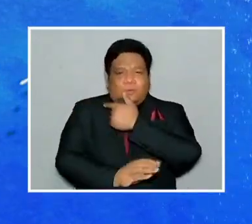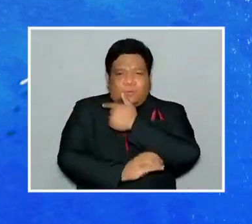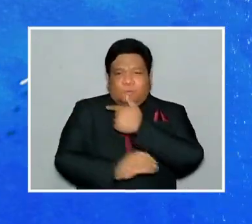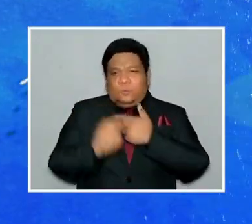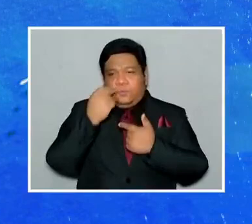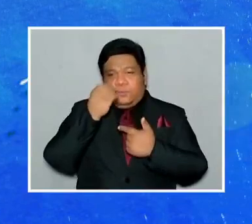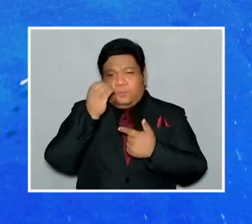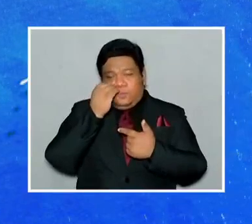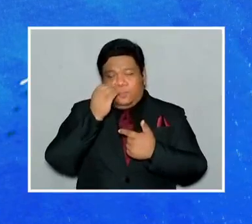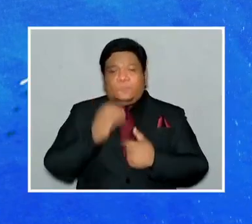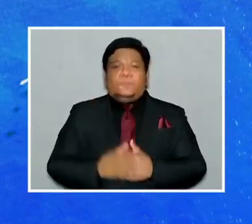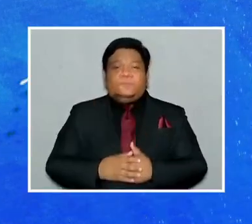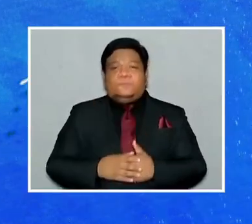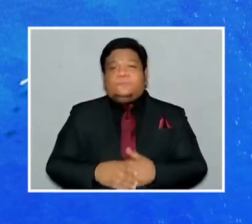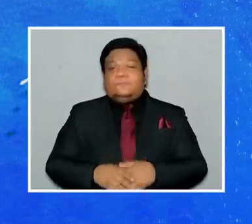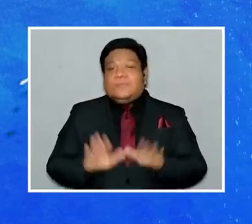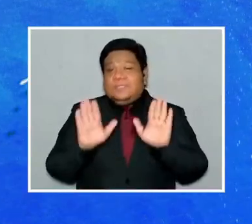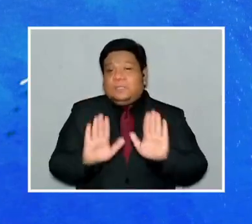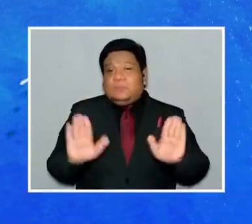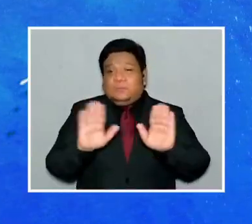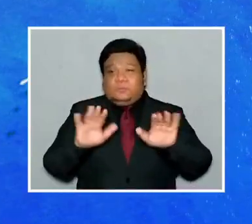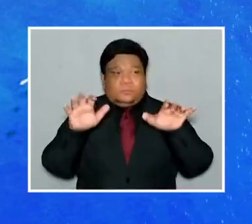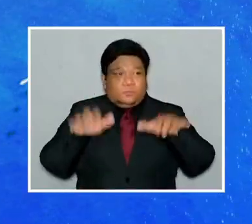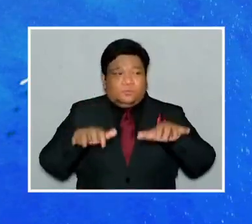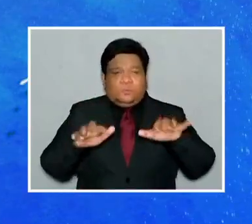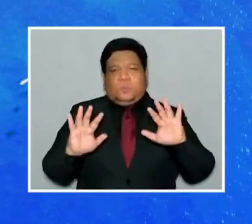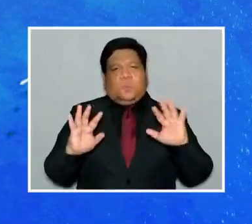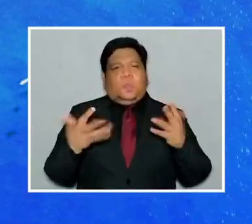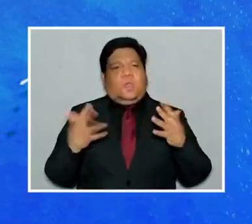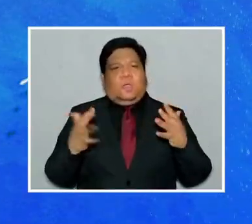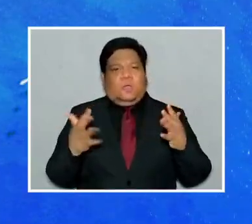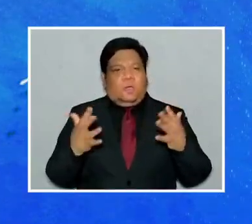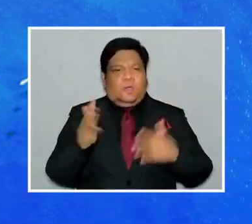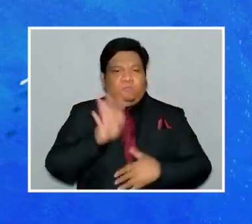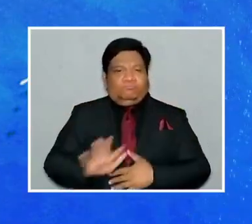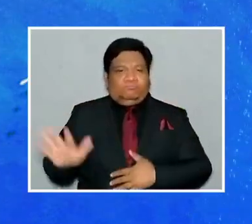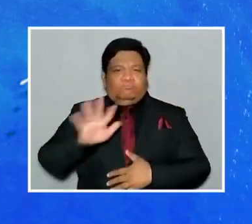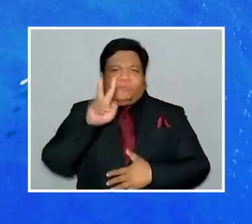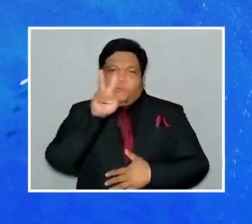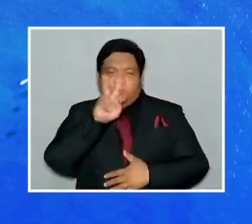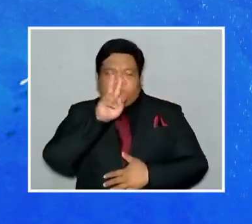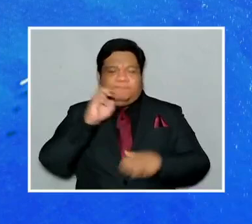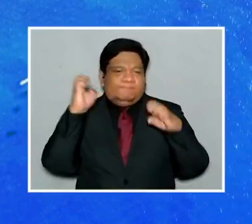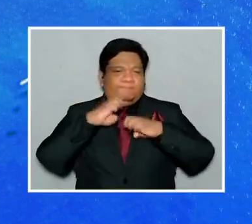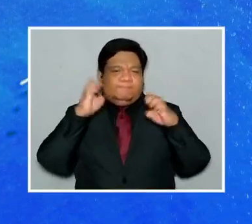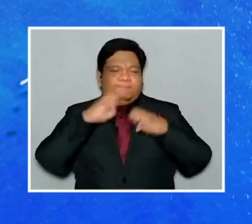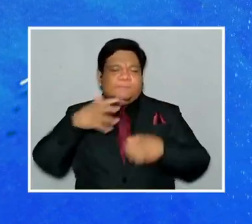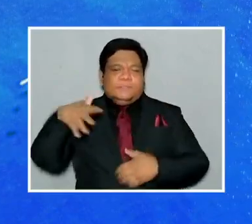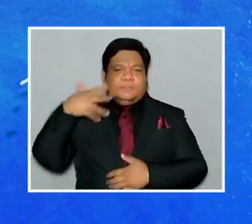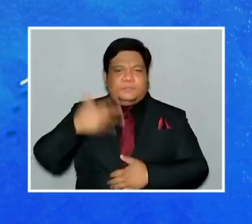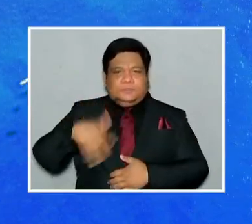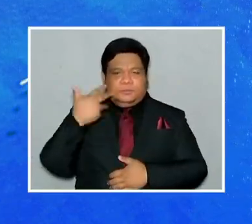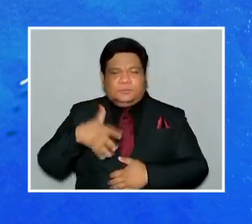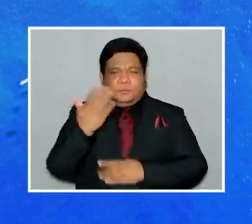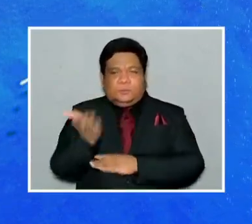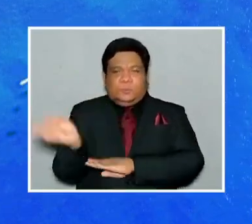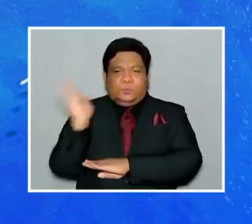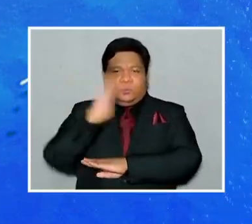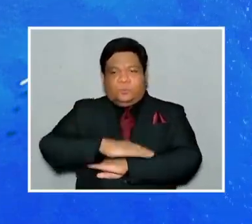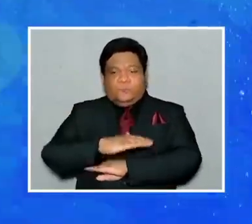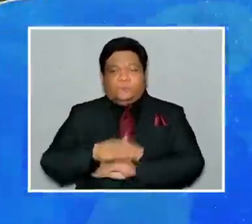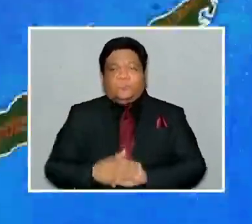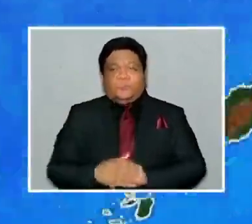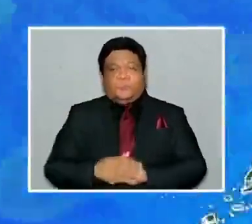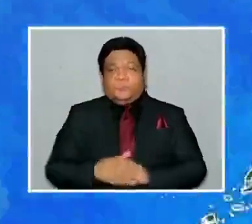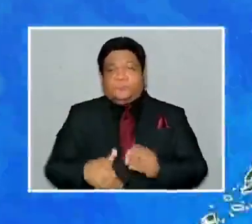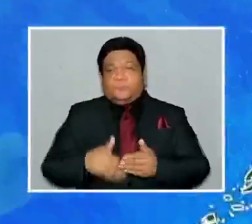Linggo, mababa ang tsansa ng ulan sa halos buong Visayas, kaya aasahan po ang mainit na panahon maghapon. Sa Palawan,